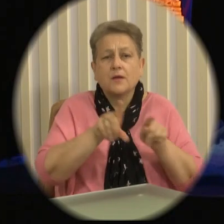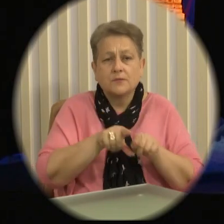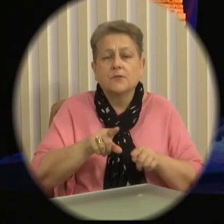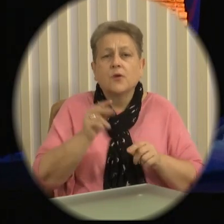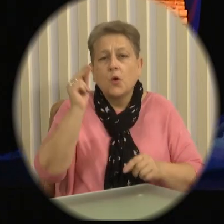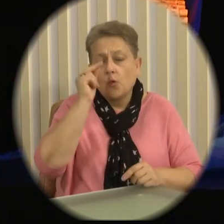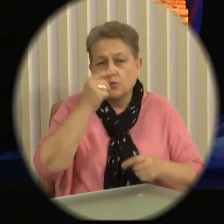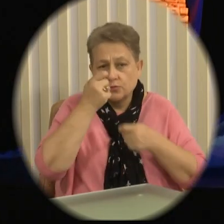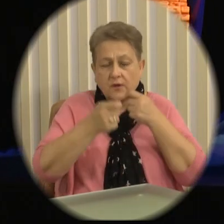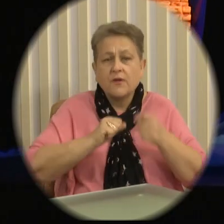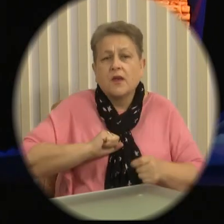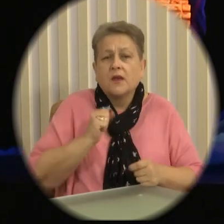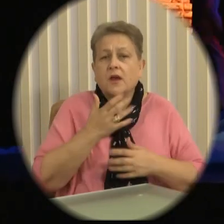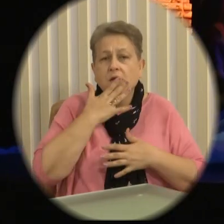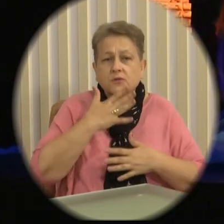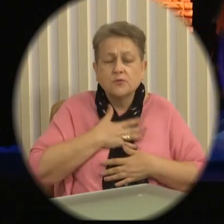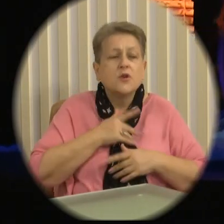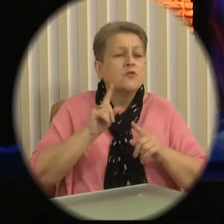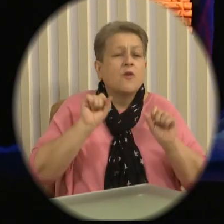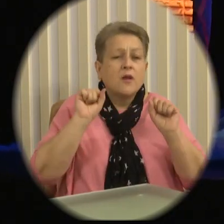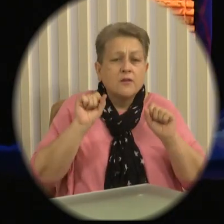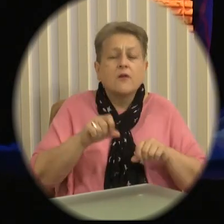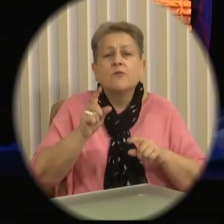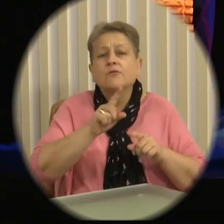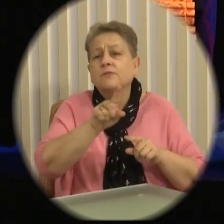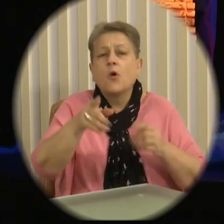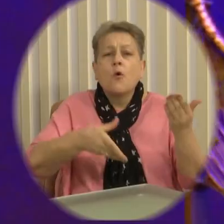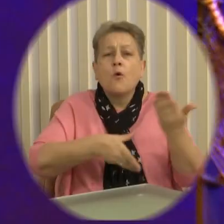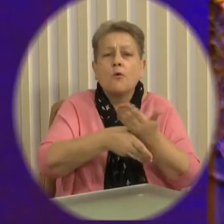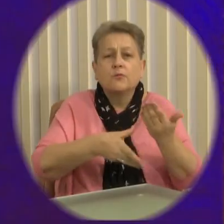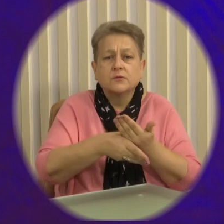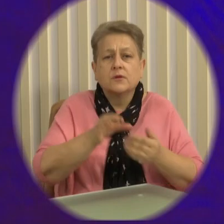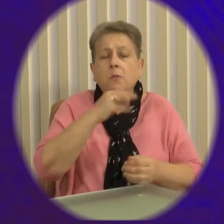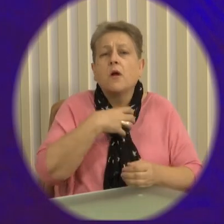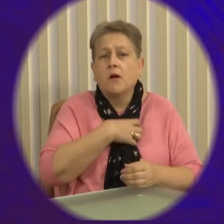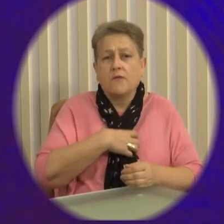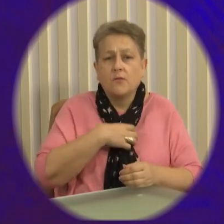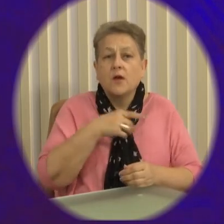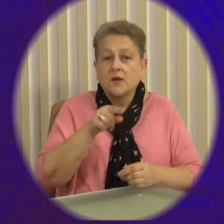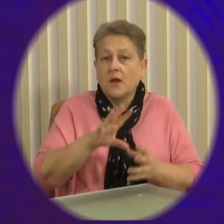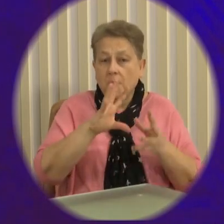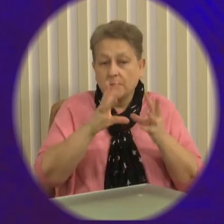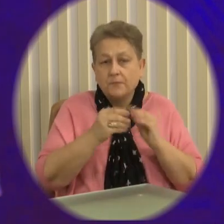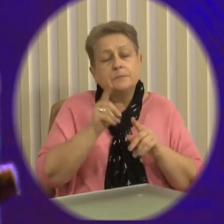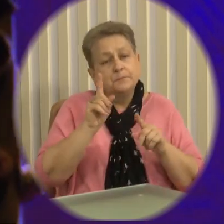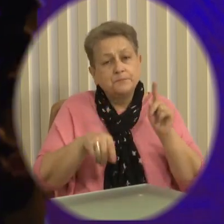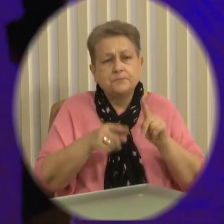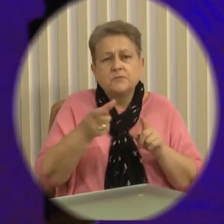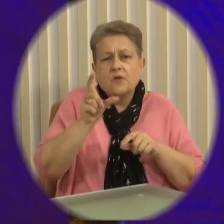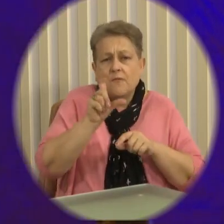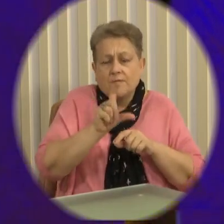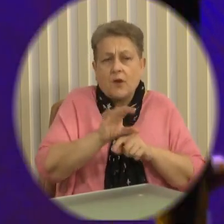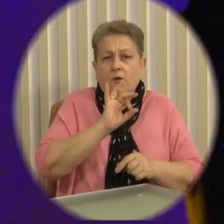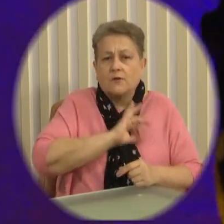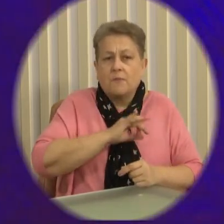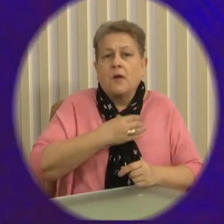այստեղ ուսուցանվում է ընկերասիրությունն ու հնարավորության դեպքում մյուսներին օգնության հասնելու կարևորությունը։ Իսկ այս ամենից երբեմն չափից ավելի